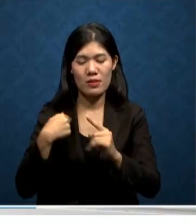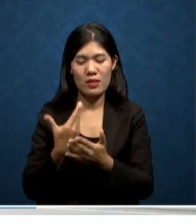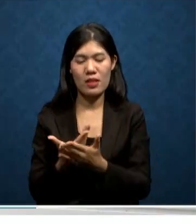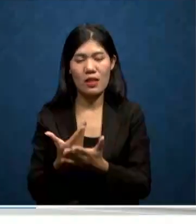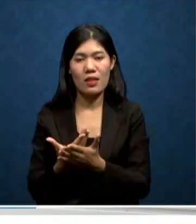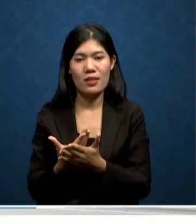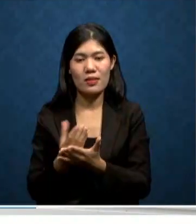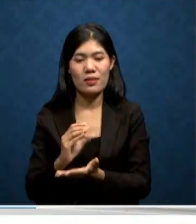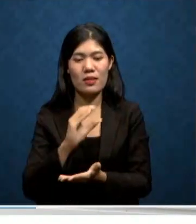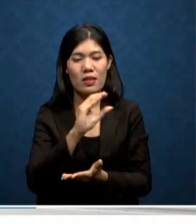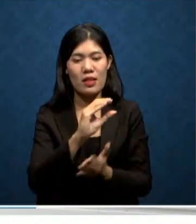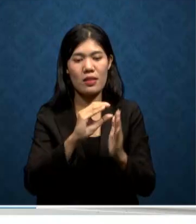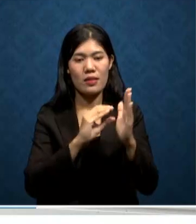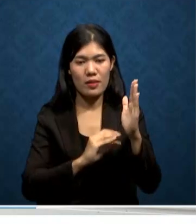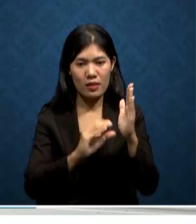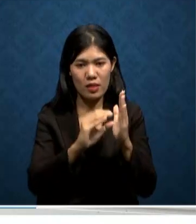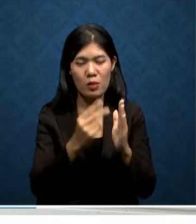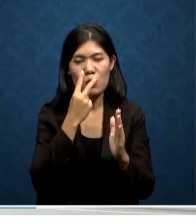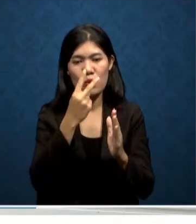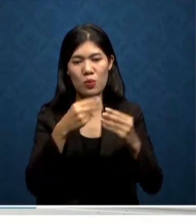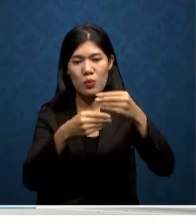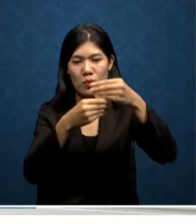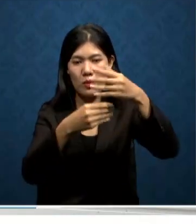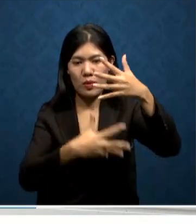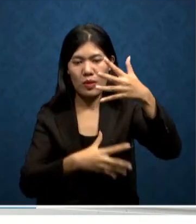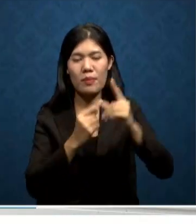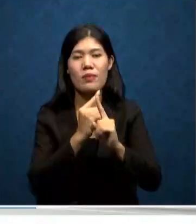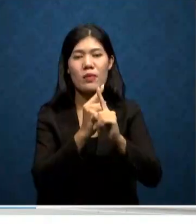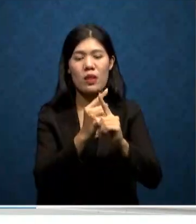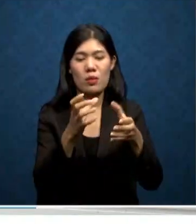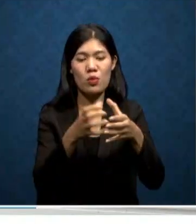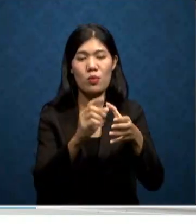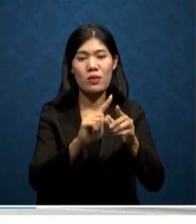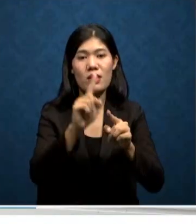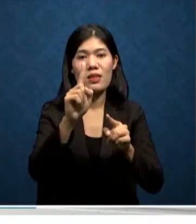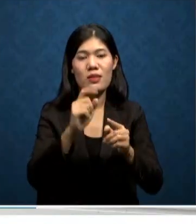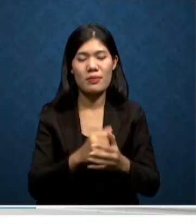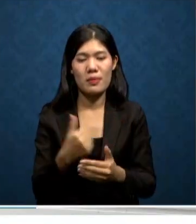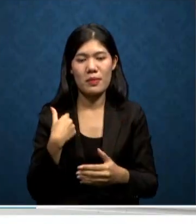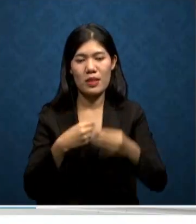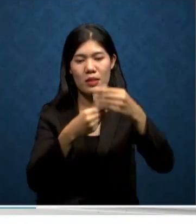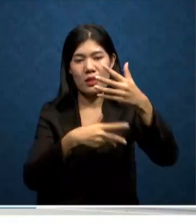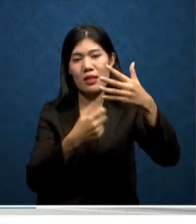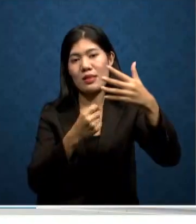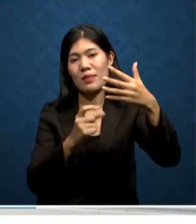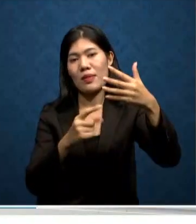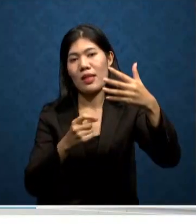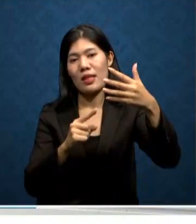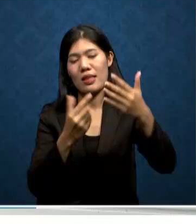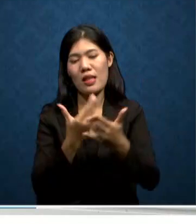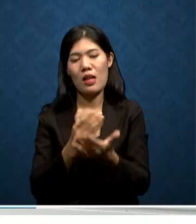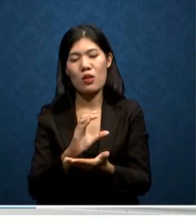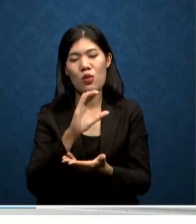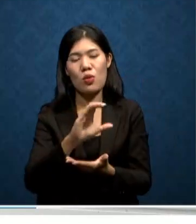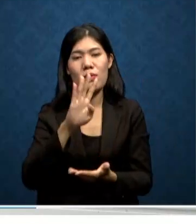เอ่อตามลำดับความสำคัญนะครับจังหวัดกลุ่มที่ 1นะครับก็มีอยู่ 11จังหวัดก็จะได้งบประมาณ